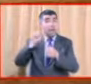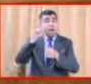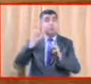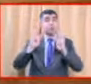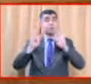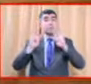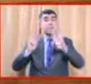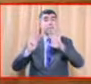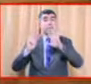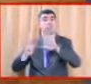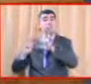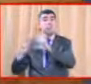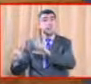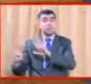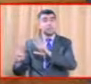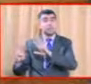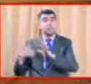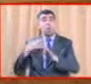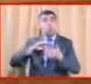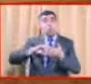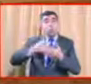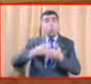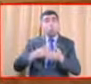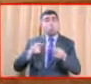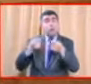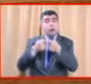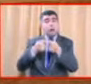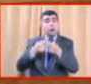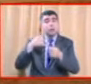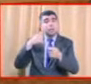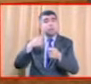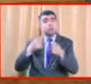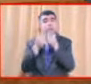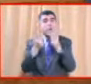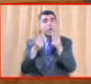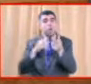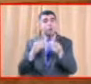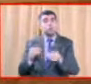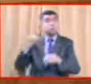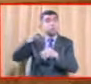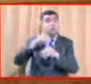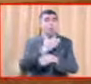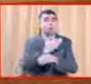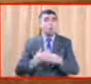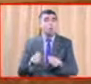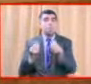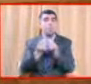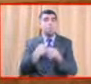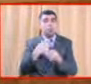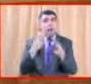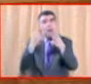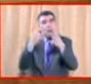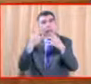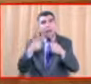1993 الخصصة ديال هذا القطاع أعطت نتائج إيجابية مهمة. فإذا سمحتوا نعطوا بعض